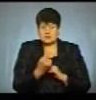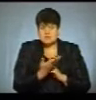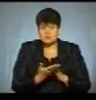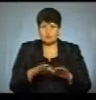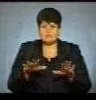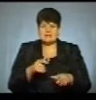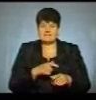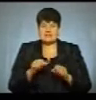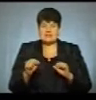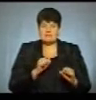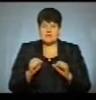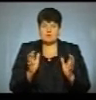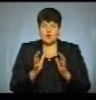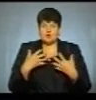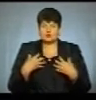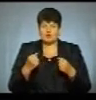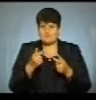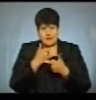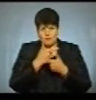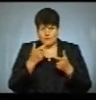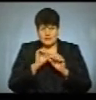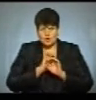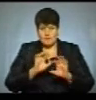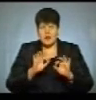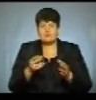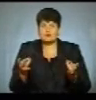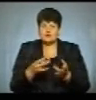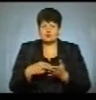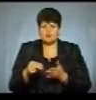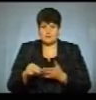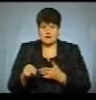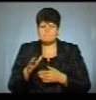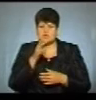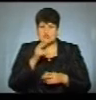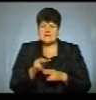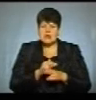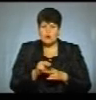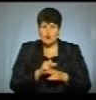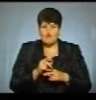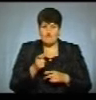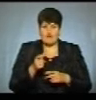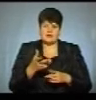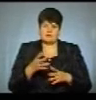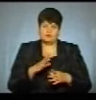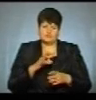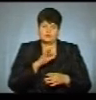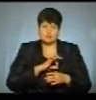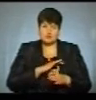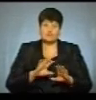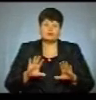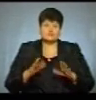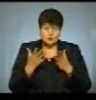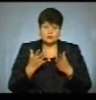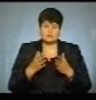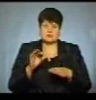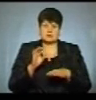місцеві департаменти охорони здоров'я не повідомляють про необхідність закупівель. Під час лікування сироватку використовують лише в разі, коли захворювання перейшло